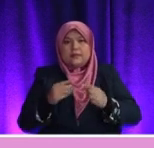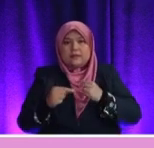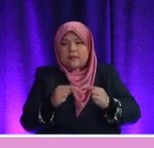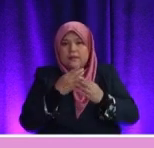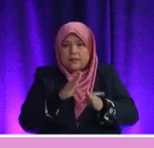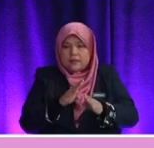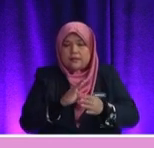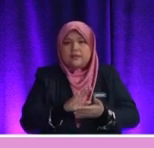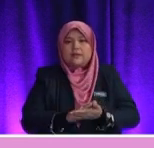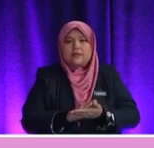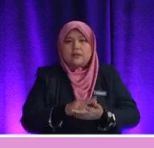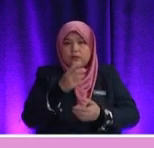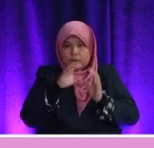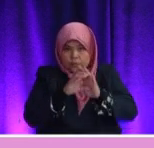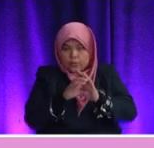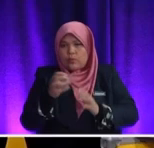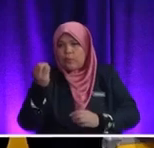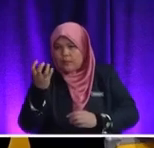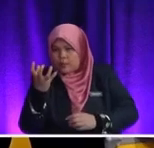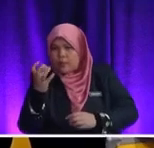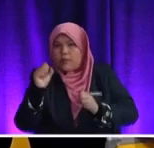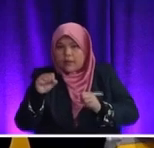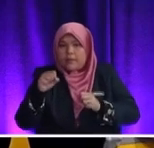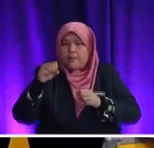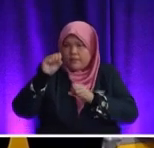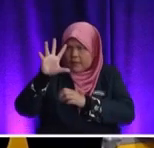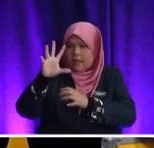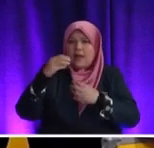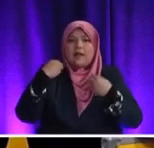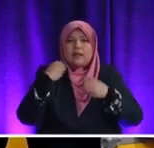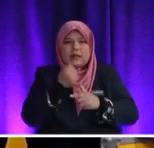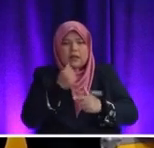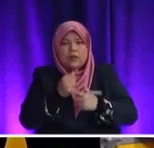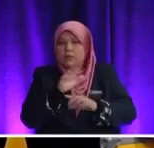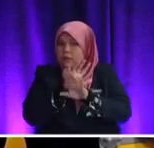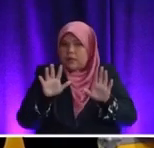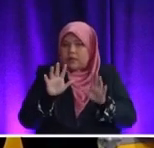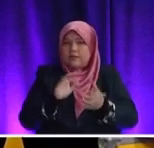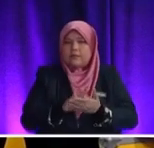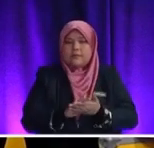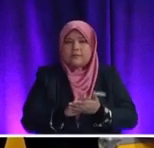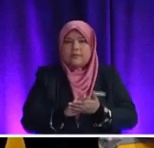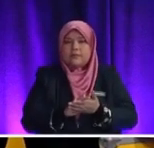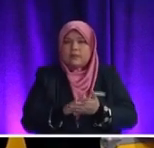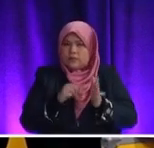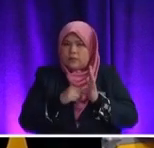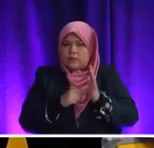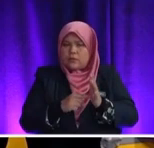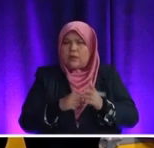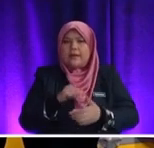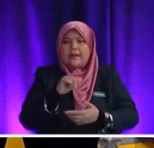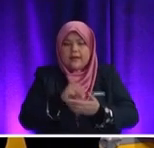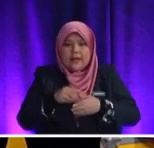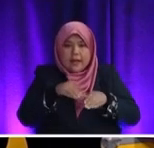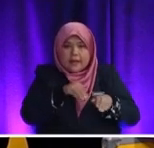ambil satu contoh Menthol Adakah Menthol tuh menyala ataupun tidak ini menunjukkan Aduh Silet